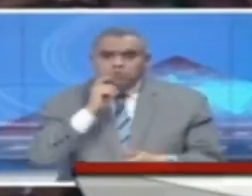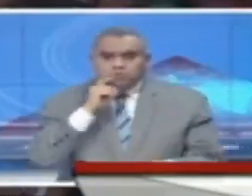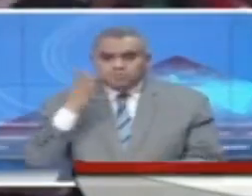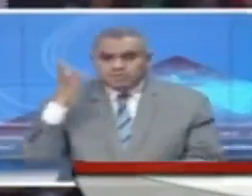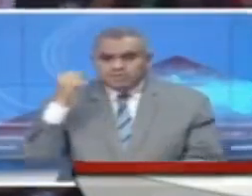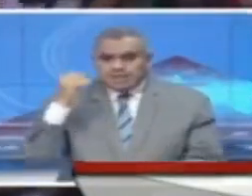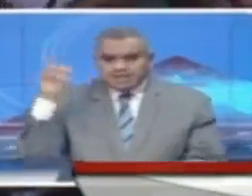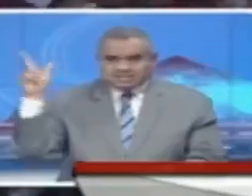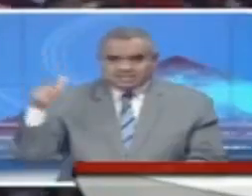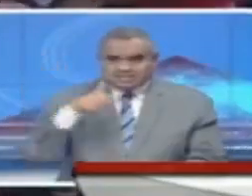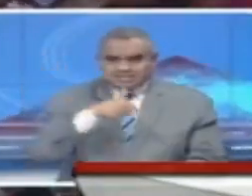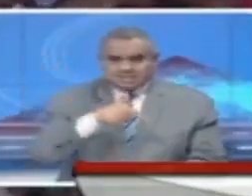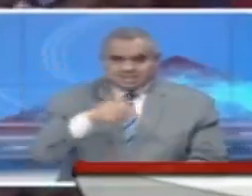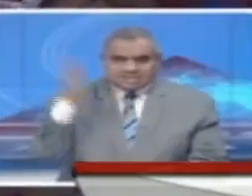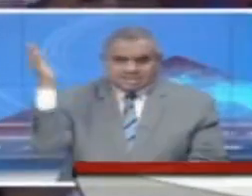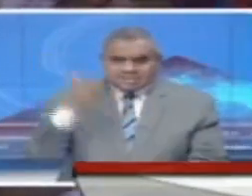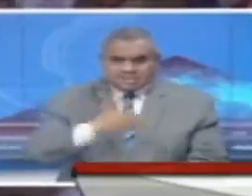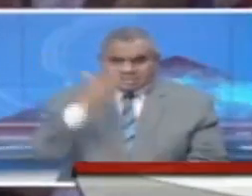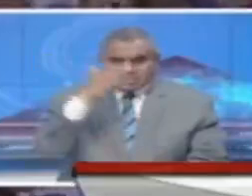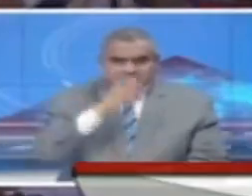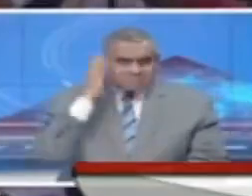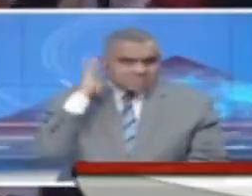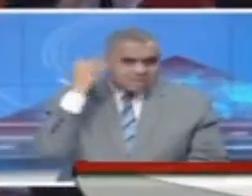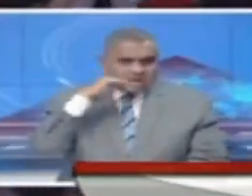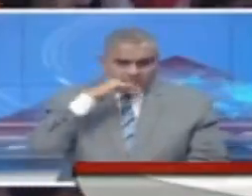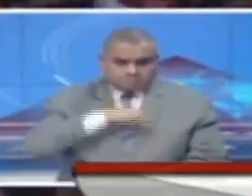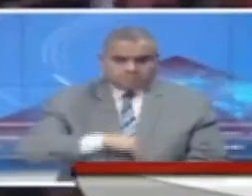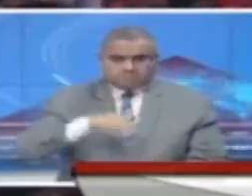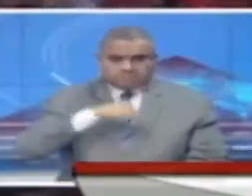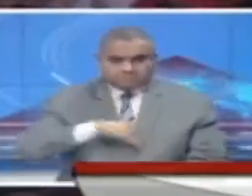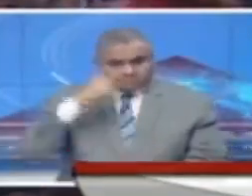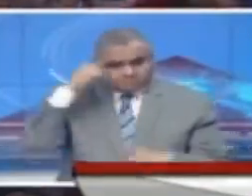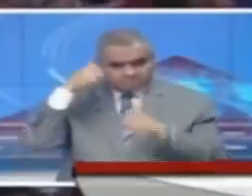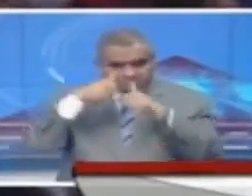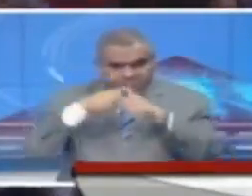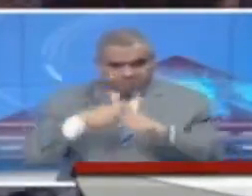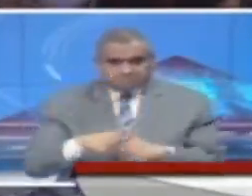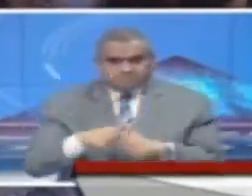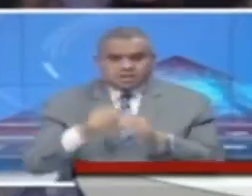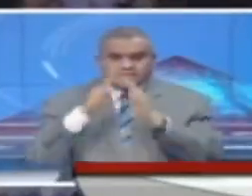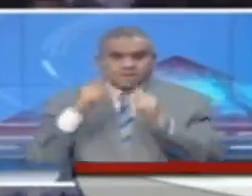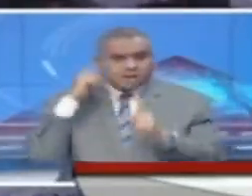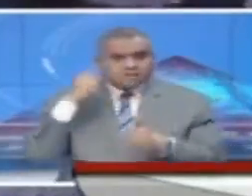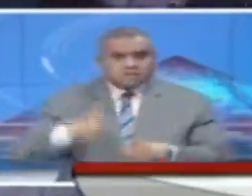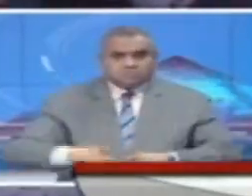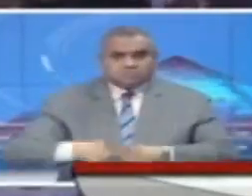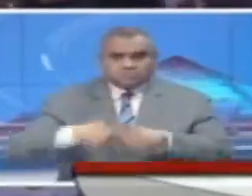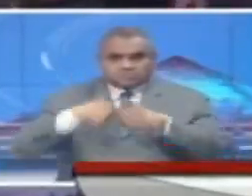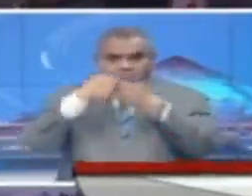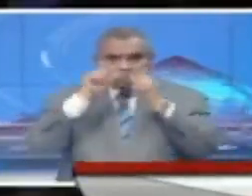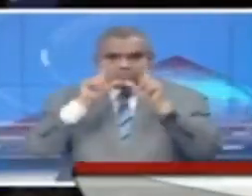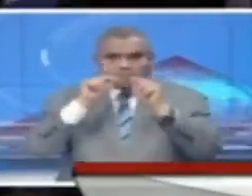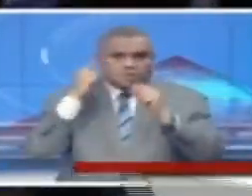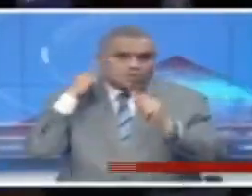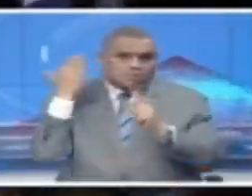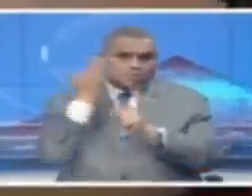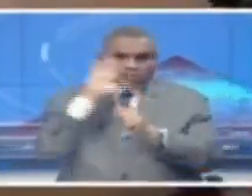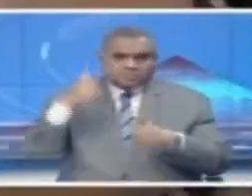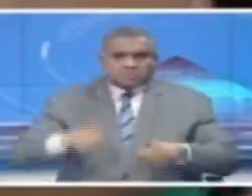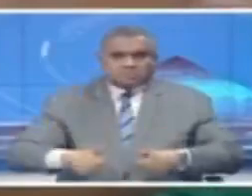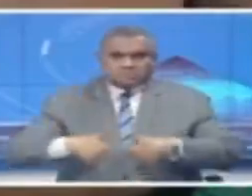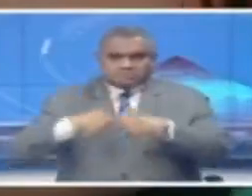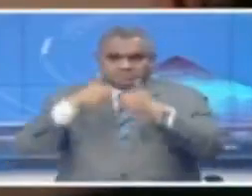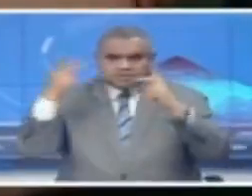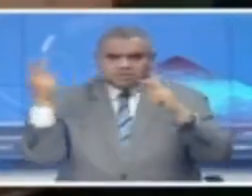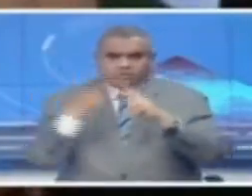30 يونيو تاريخ سيظل محفورا في وجدان المصريين كعلامة فارقة ورمز لبطولة